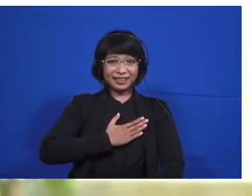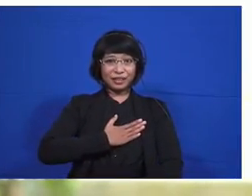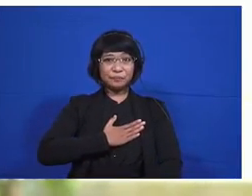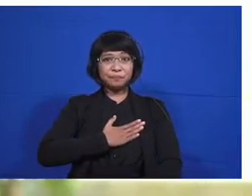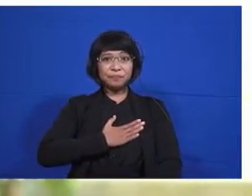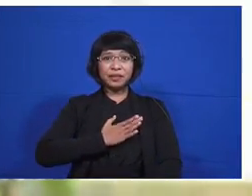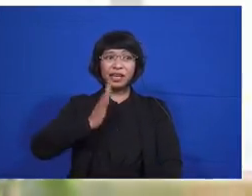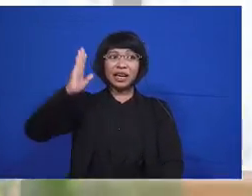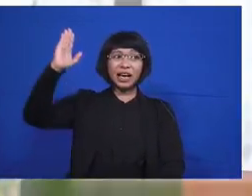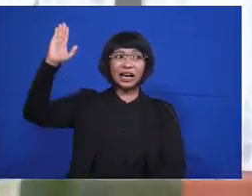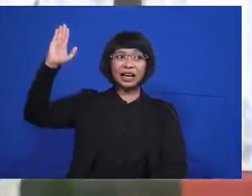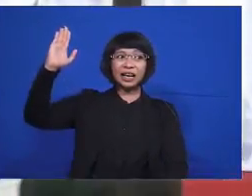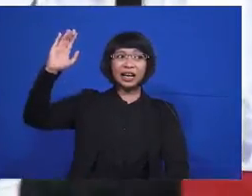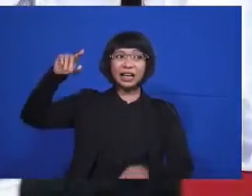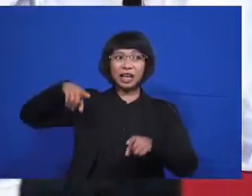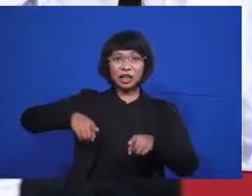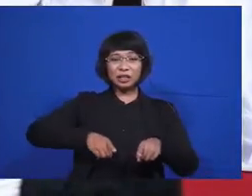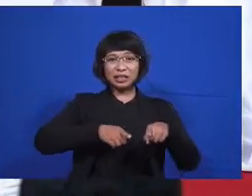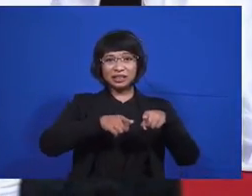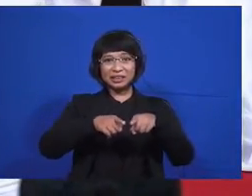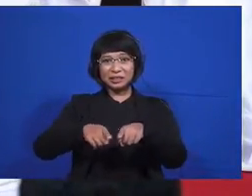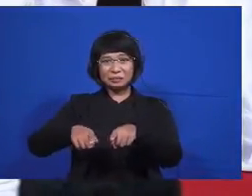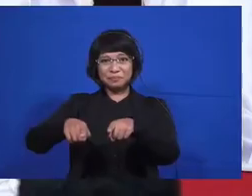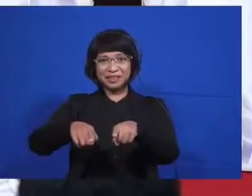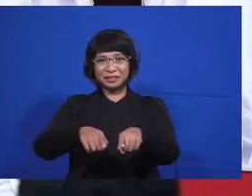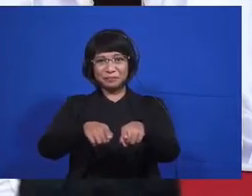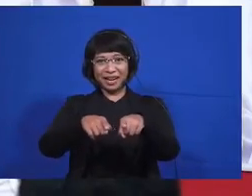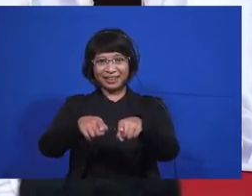menemani perjalanan saya sampai dengan